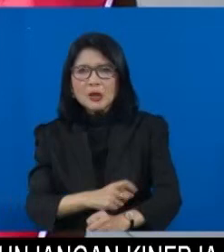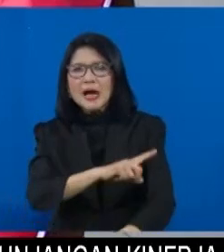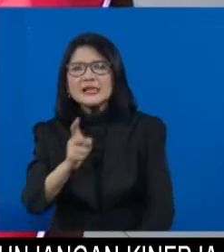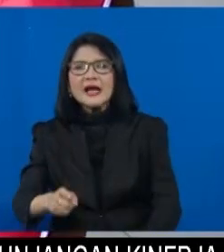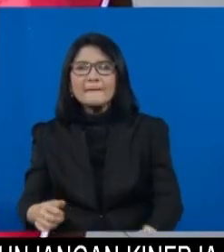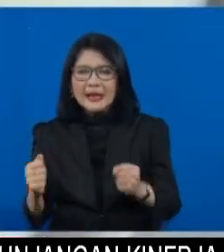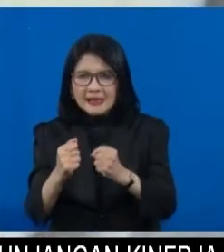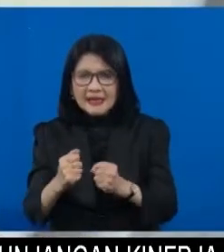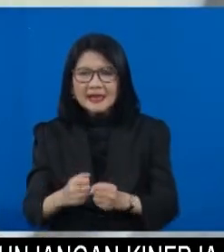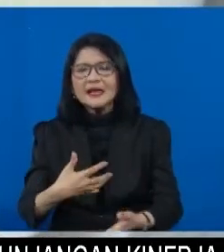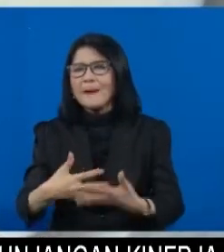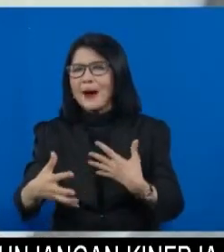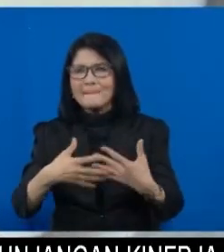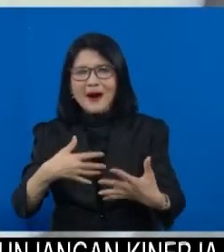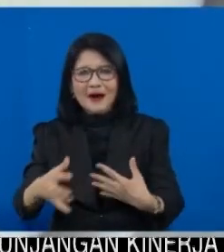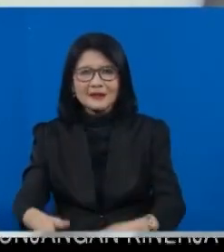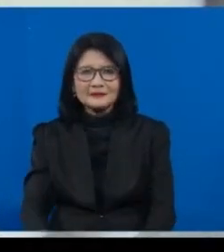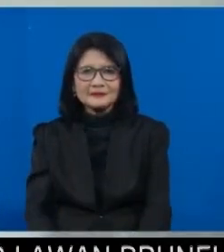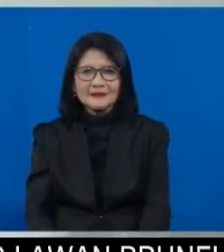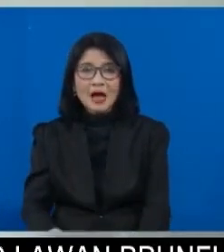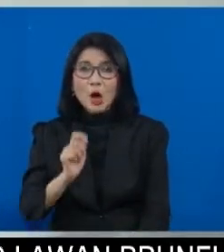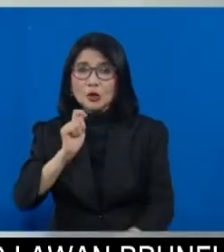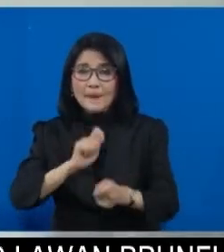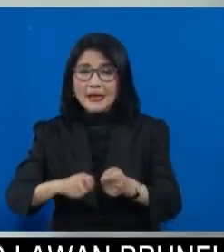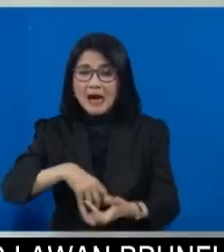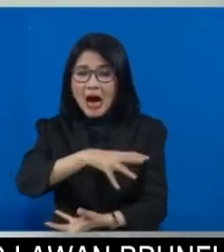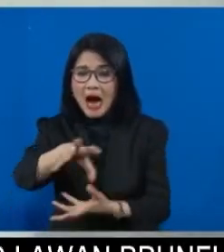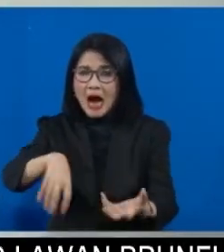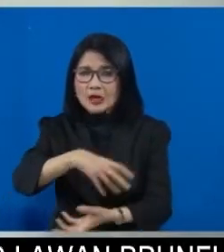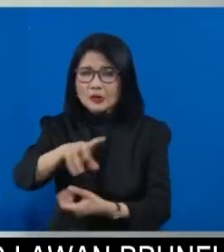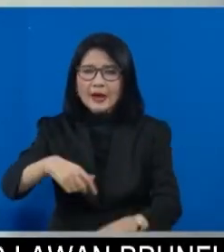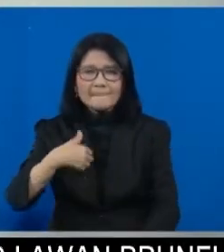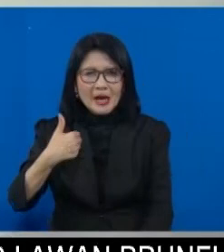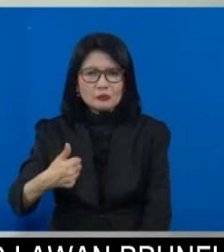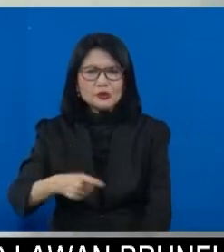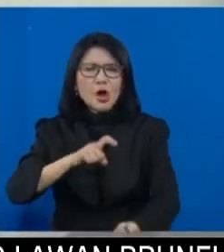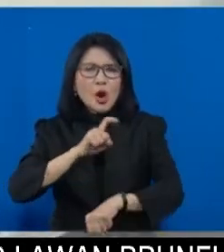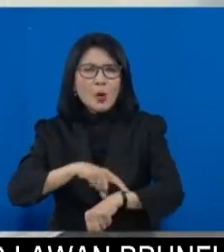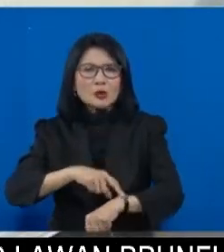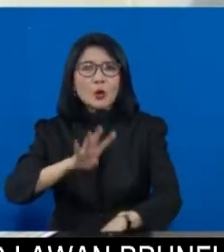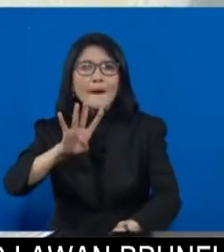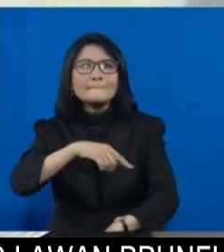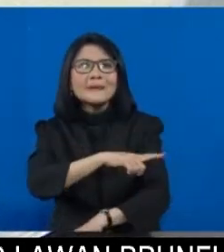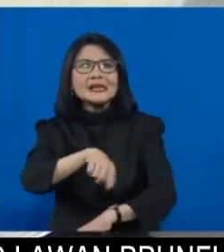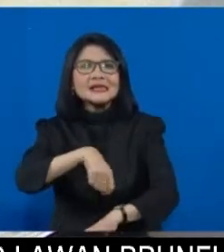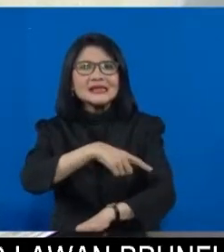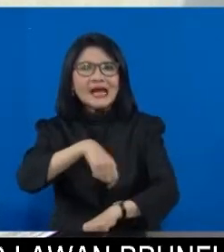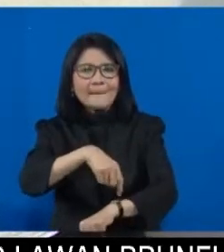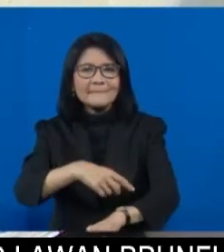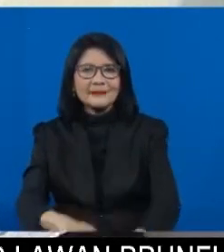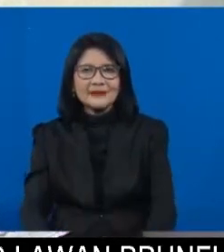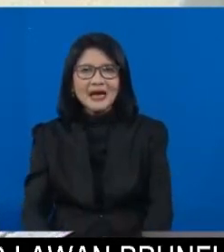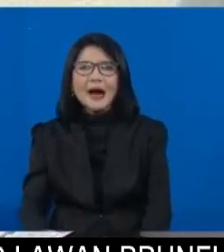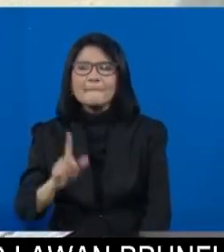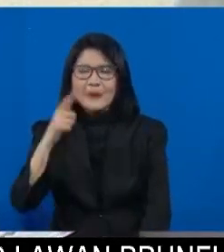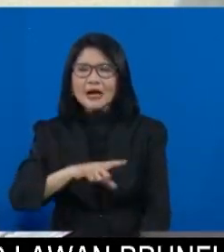nggak bakal pecah. Untuk menciptakan adonan yang sempurna, diperlukan waktu 4 jam lamanya. Semakin